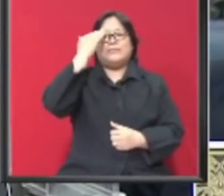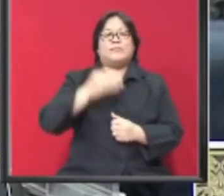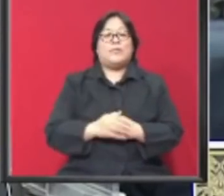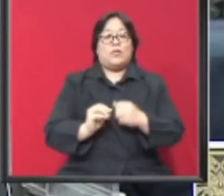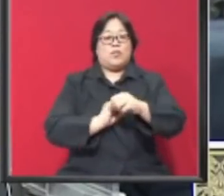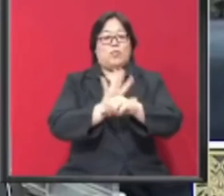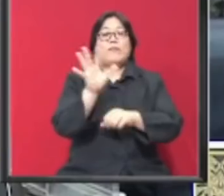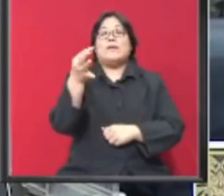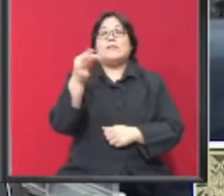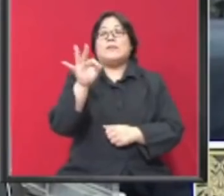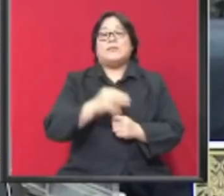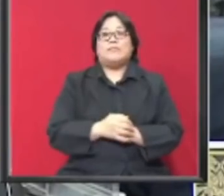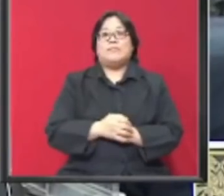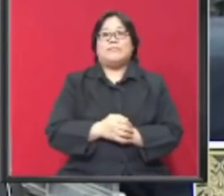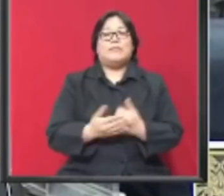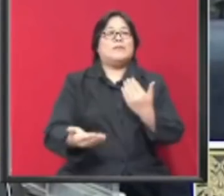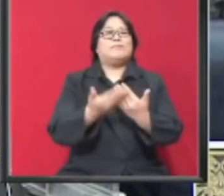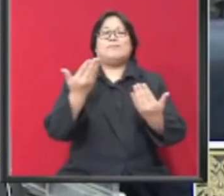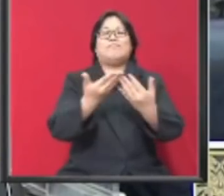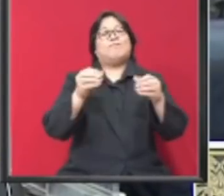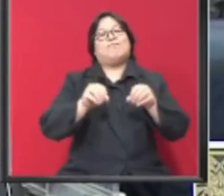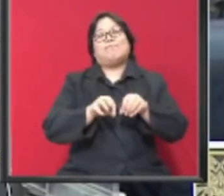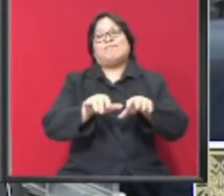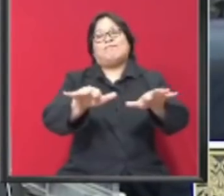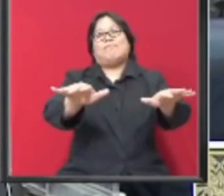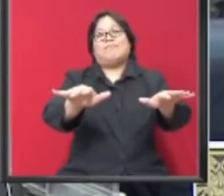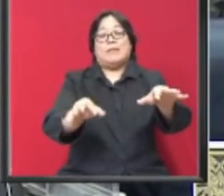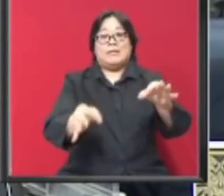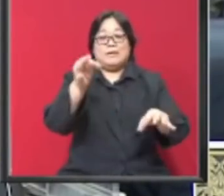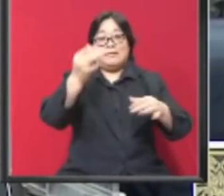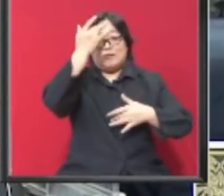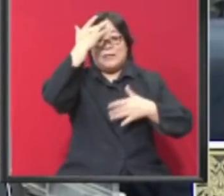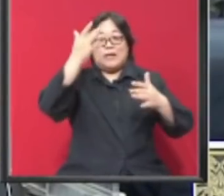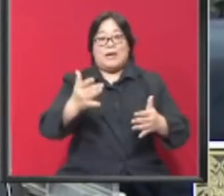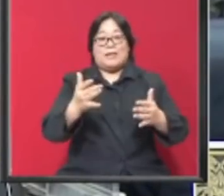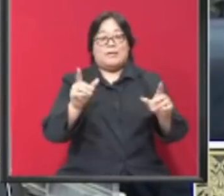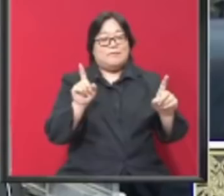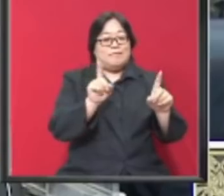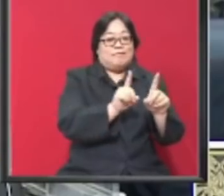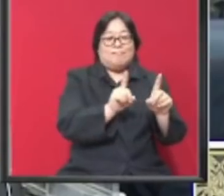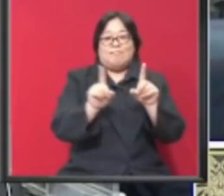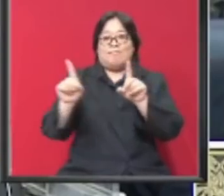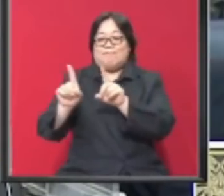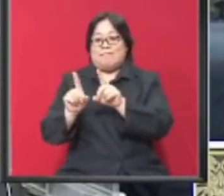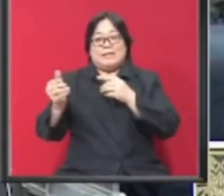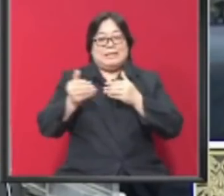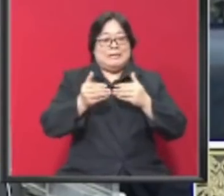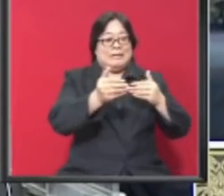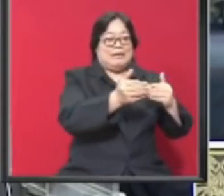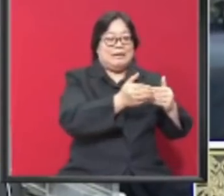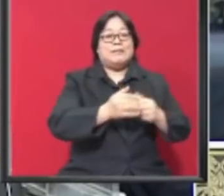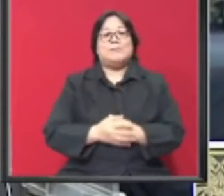kubik 19 mudah merebak jika pesakit berdekatan dengan kita